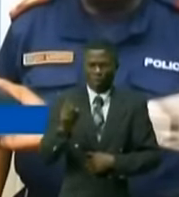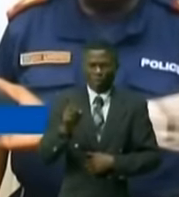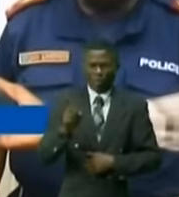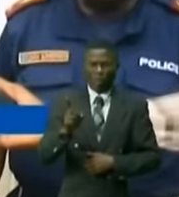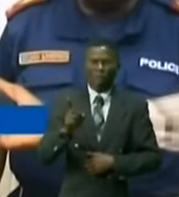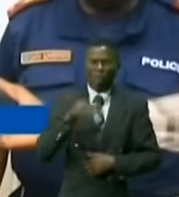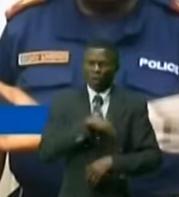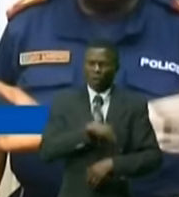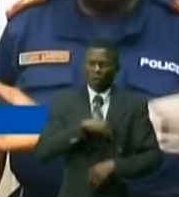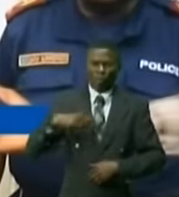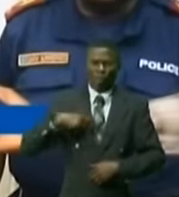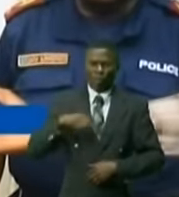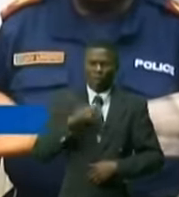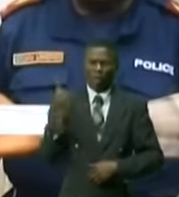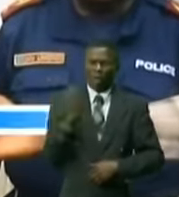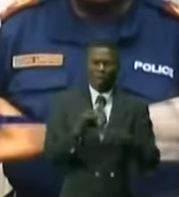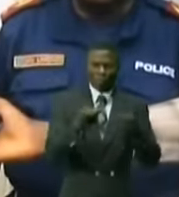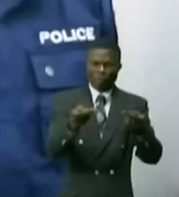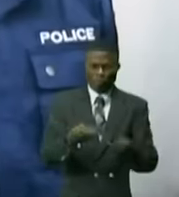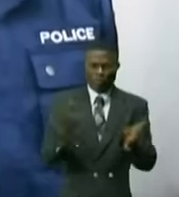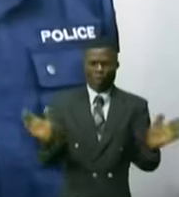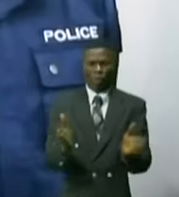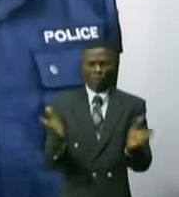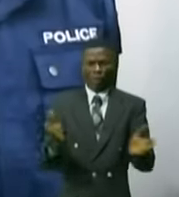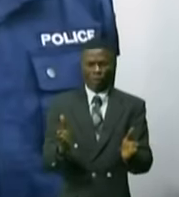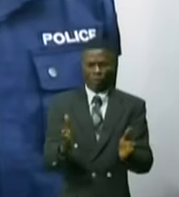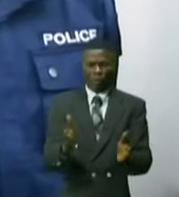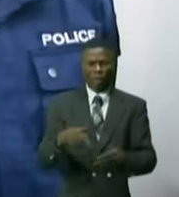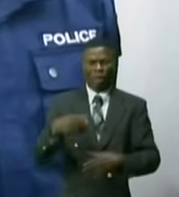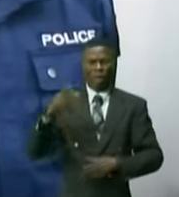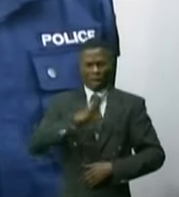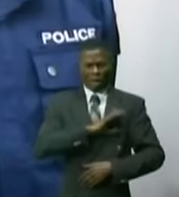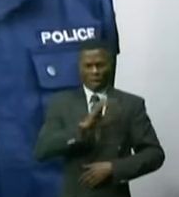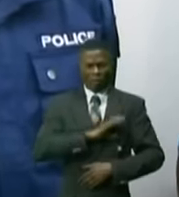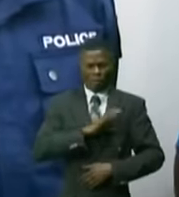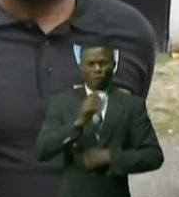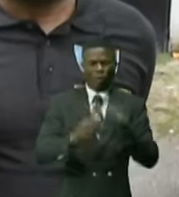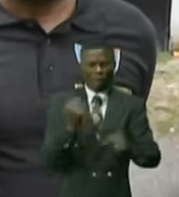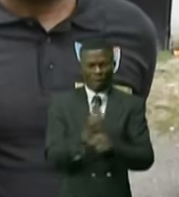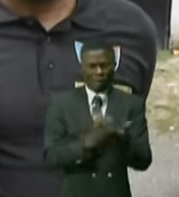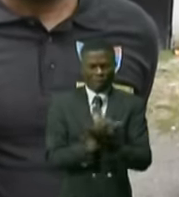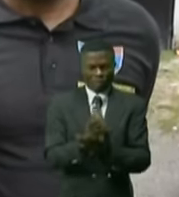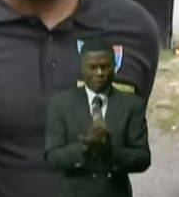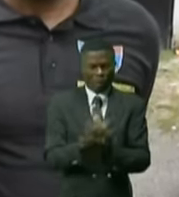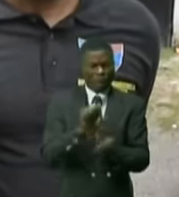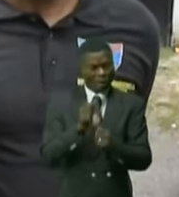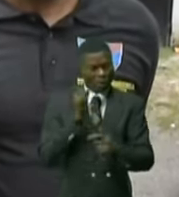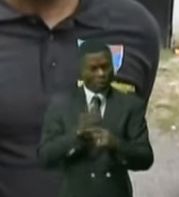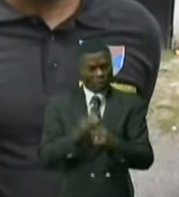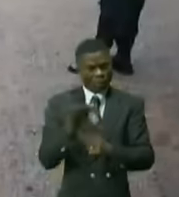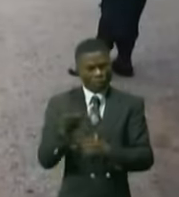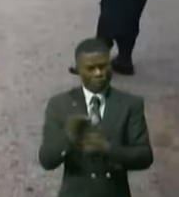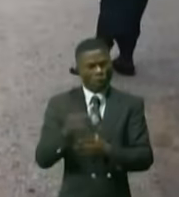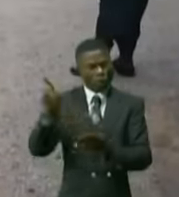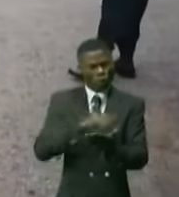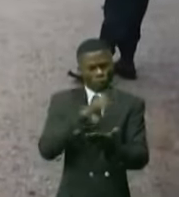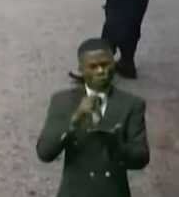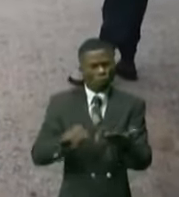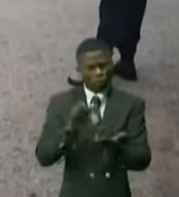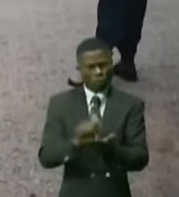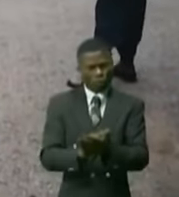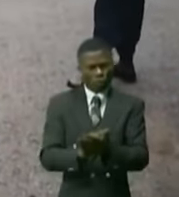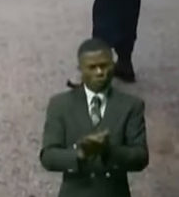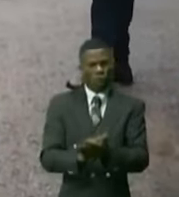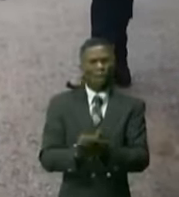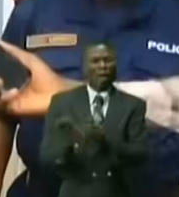nos missions, nous descendons sur le terrain pour encourager l'homme policier à faire du bon travail. S'il y a des petites complications, nous corrigeons cette complication